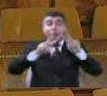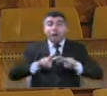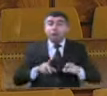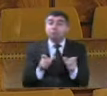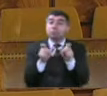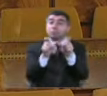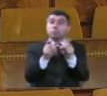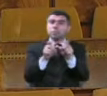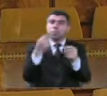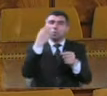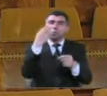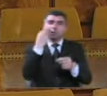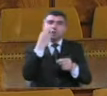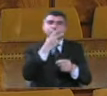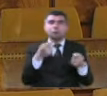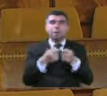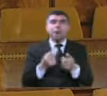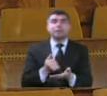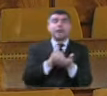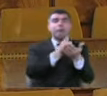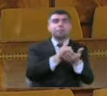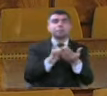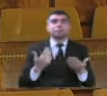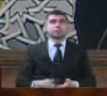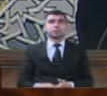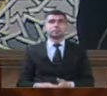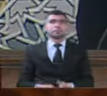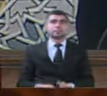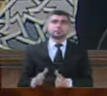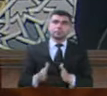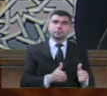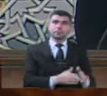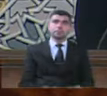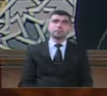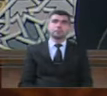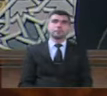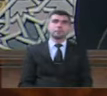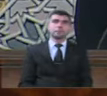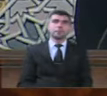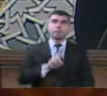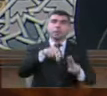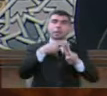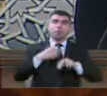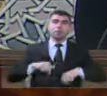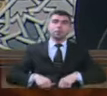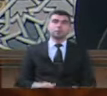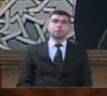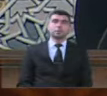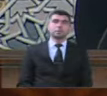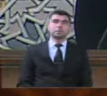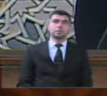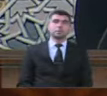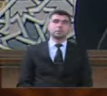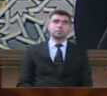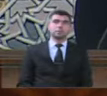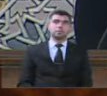كيفاش كيتم التوزيع ديال الدعم. وشكرا. شكرا السيد النائب المحترم. عندكم شي تعقيب السيد الوزير؟ السيد الوزير عندكم واحد